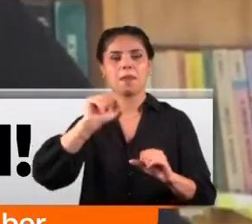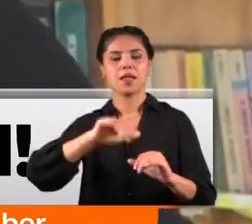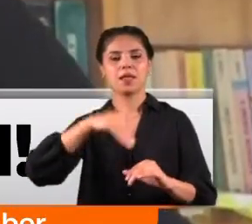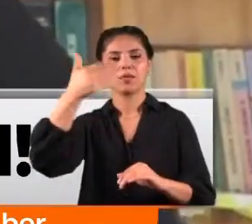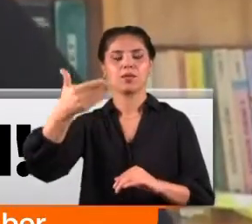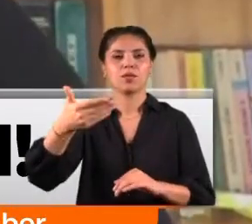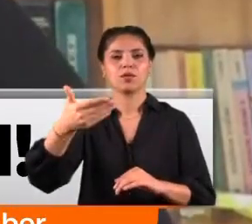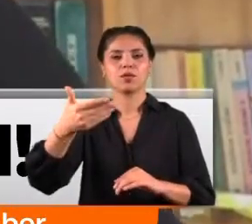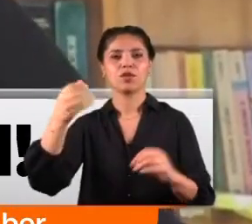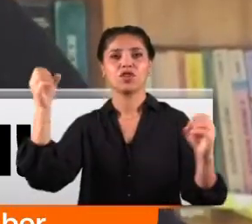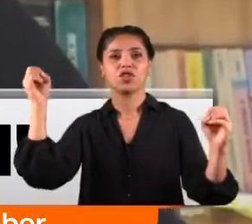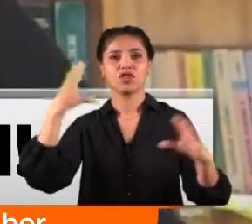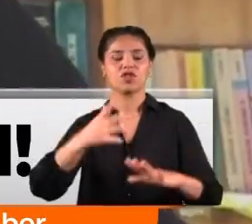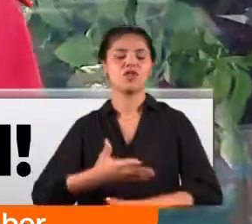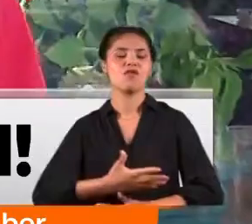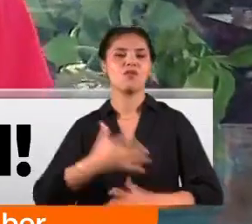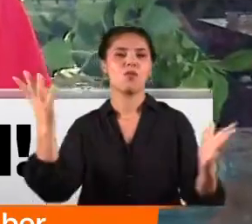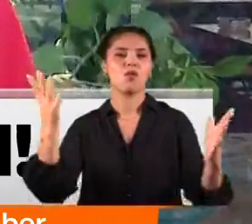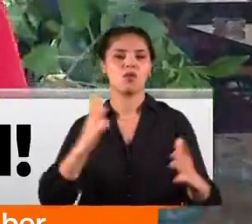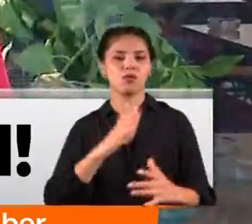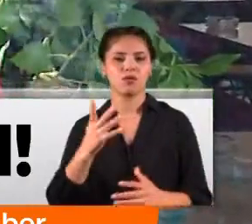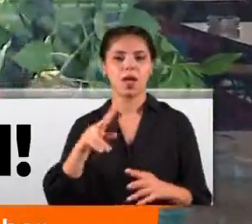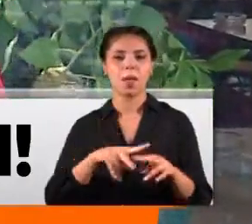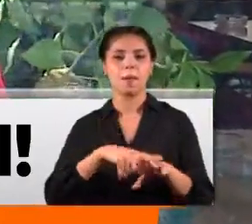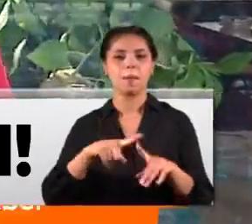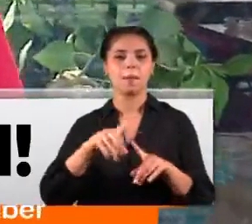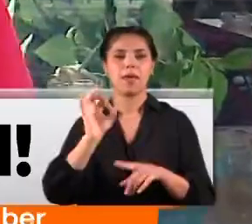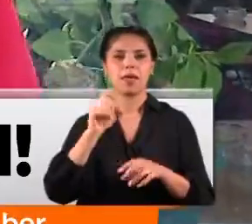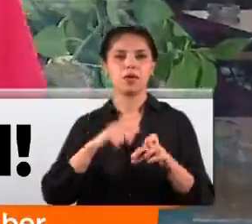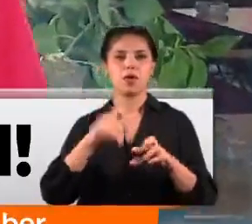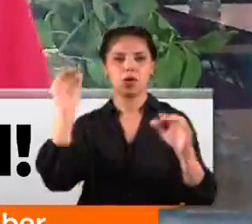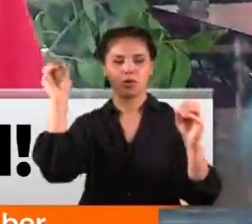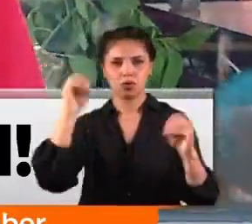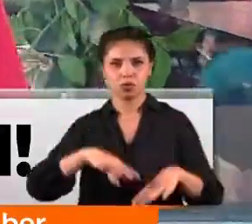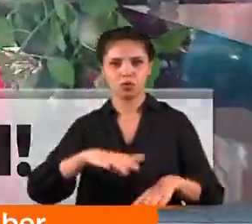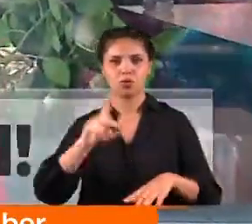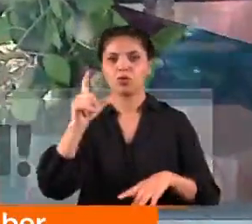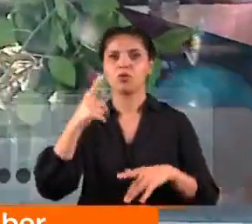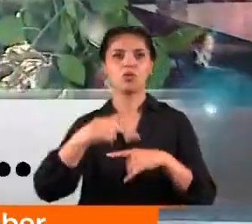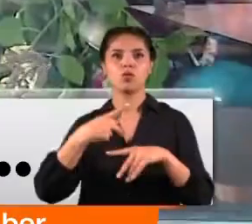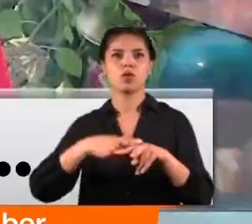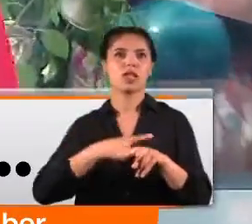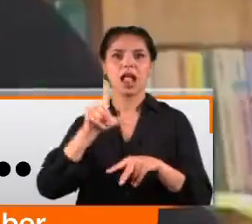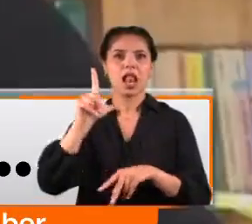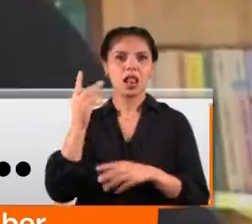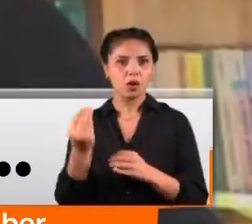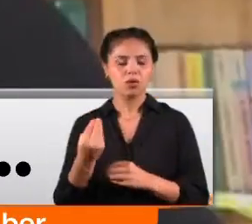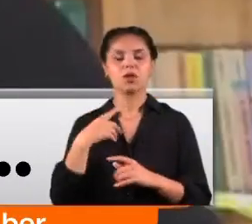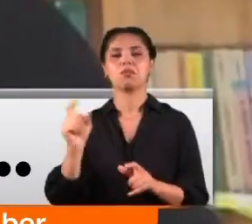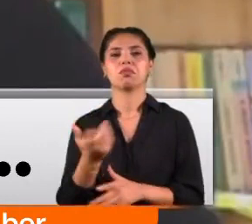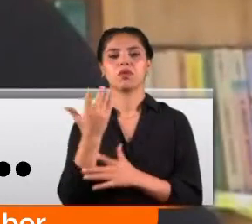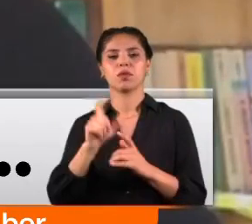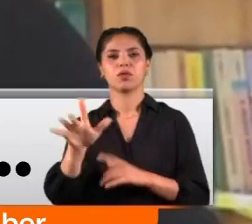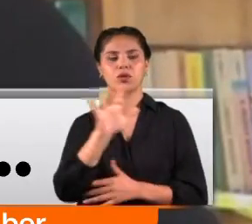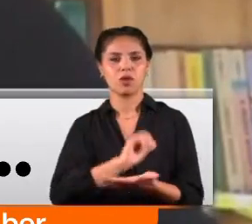sonucunda da daha çok ışığı saçıldı. Meteor düşüyordu, uzaylılar olduğunda tam şey yapamayız, kanıtlayamayız. Dolayısıyla